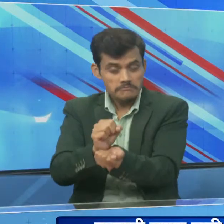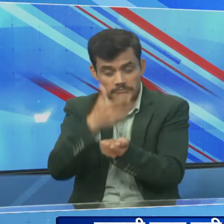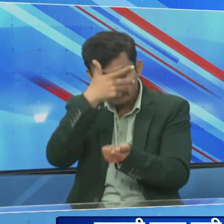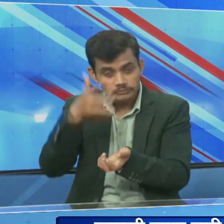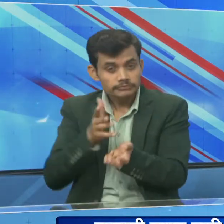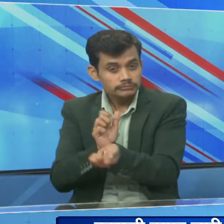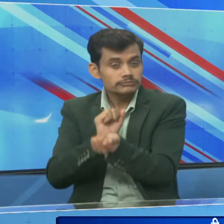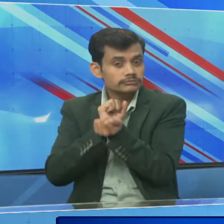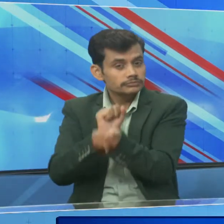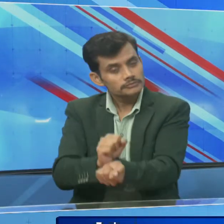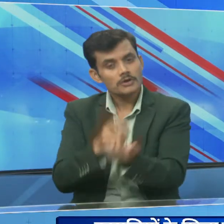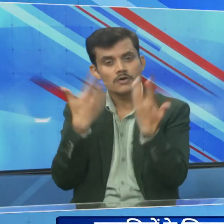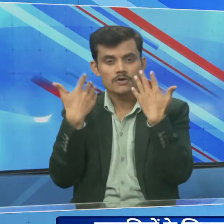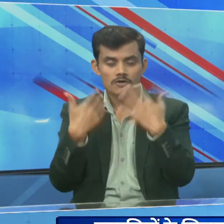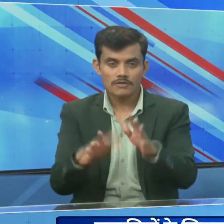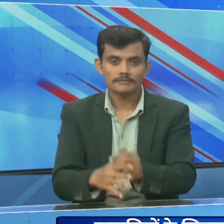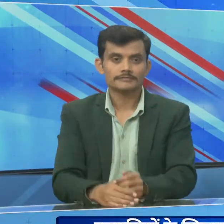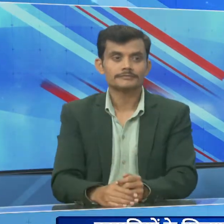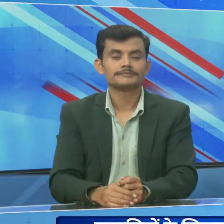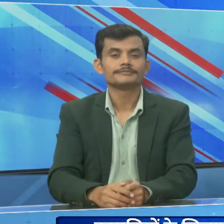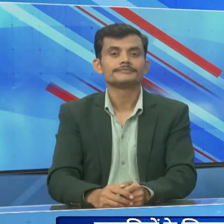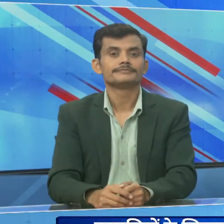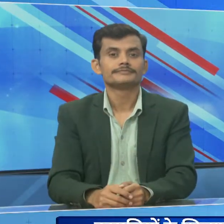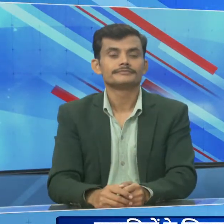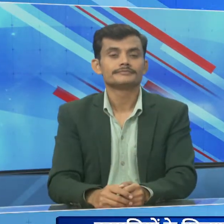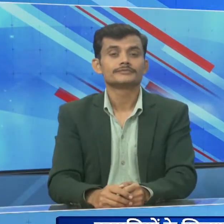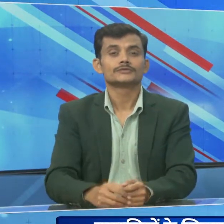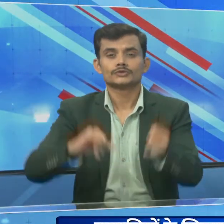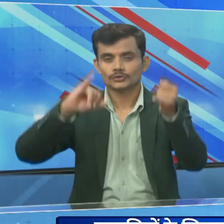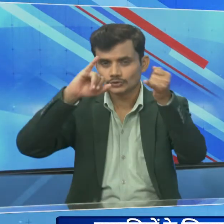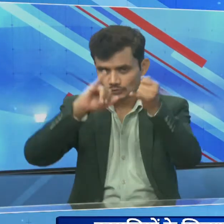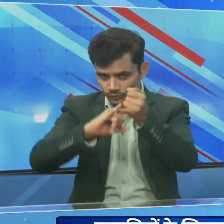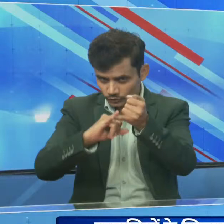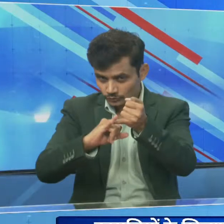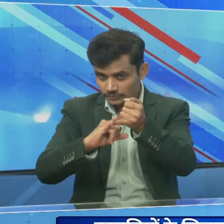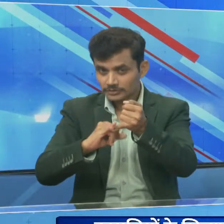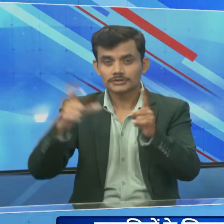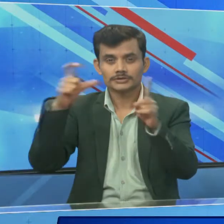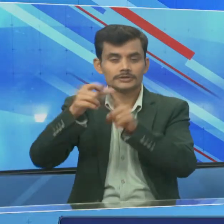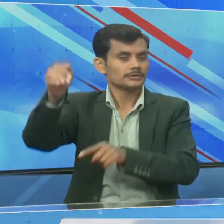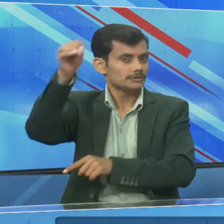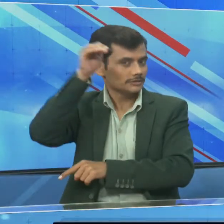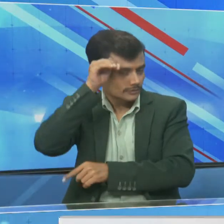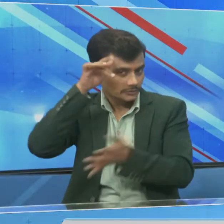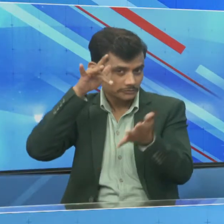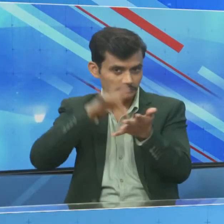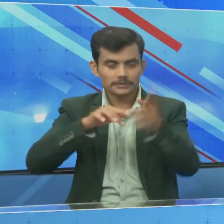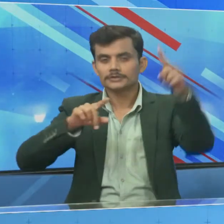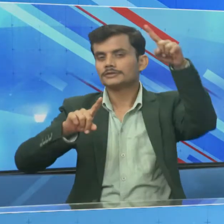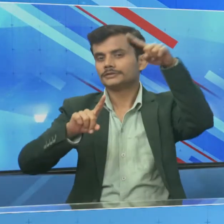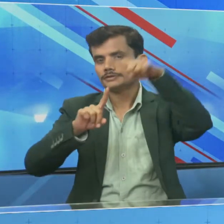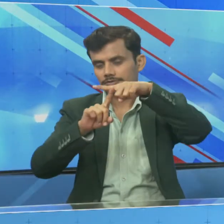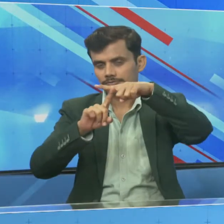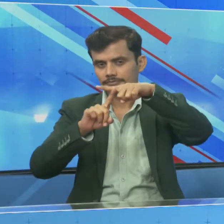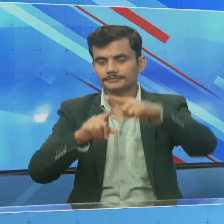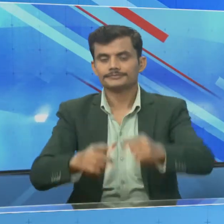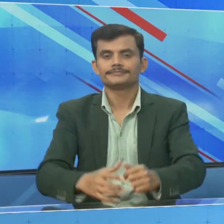को गिरफ्तार भी किया जा चुका है। सोमेश पटेल, डीडी न्यूज, दंतेवाड़ा।